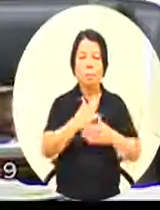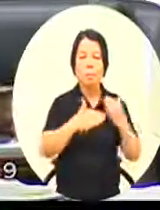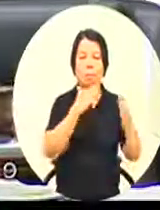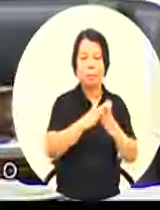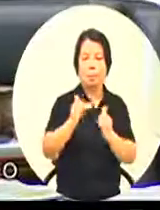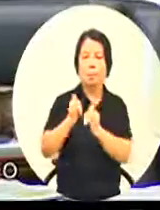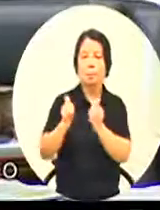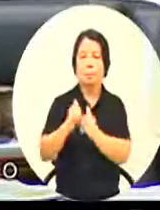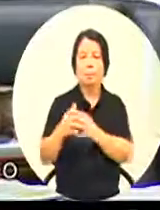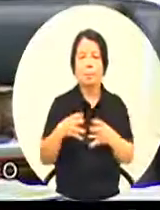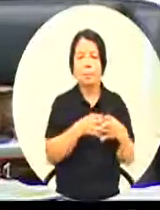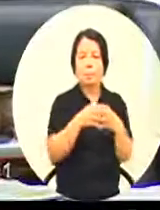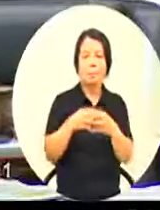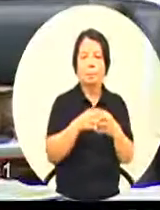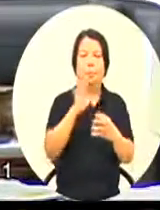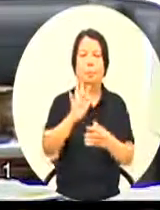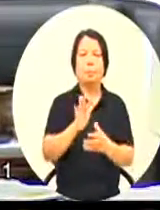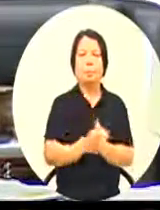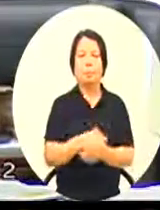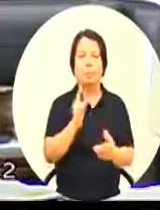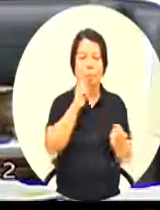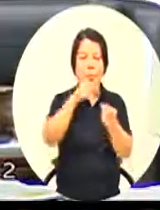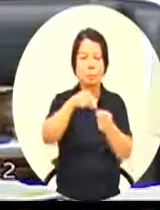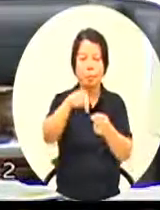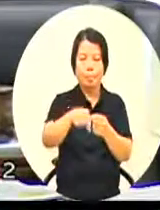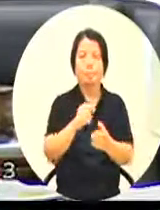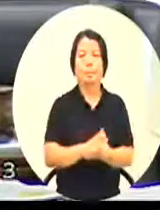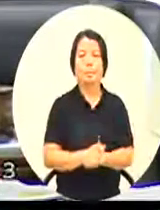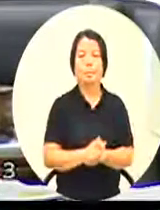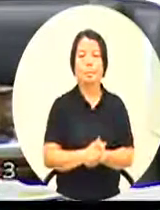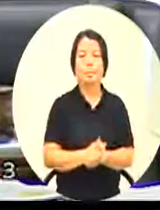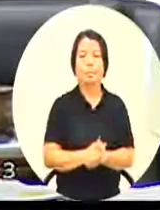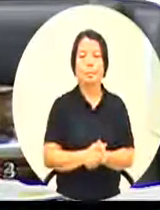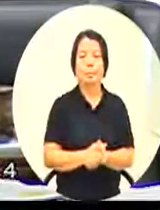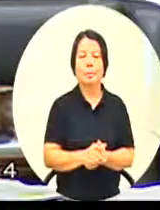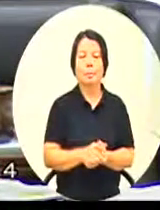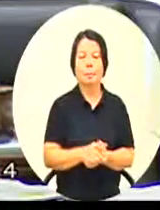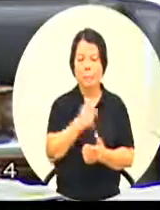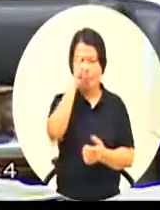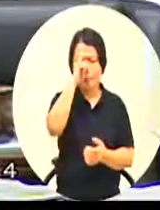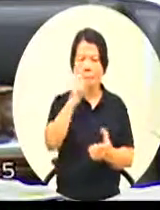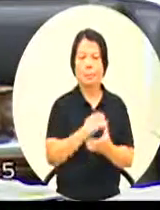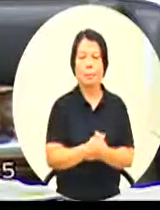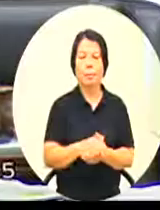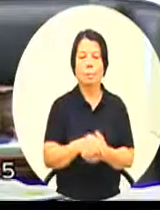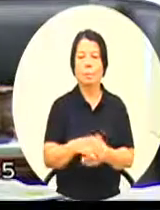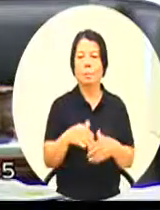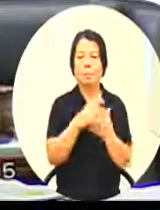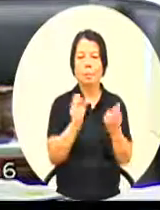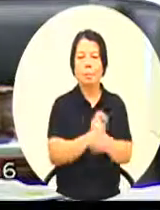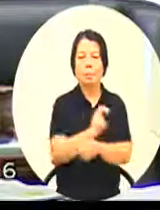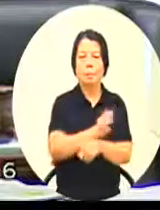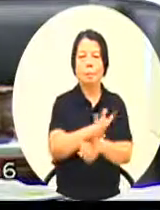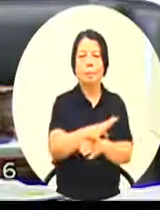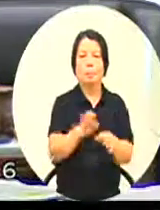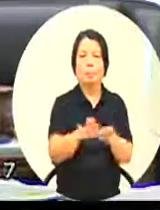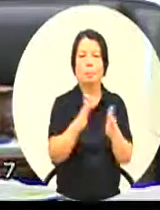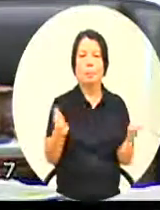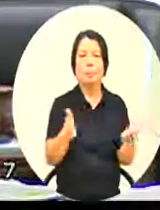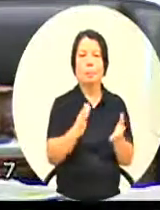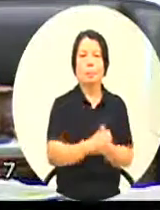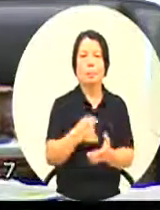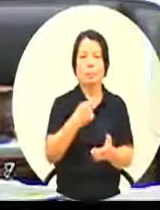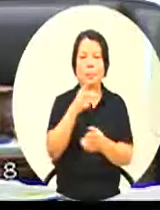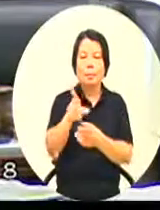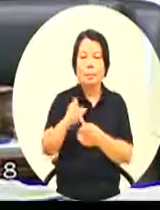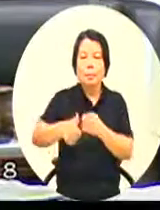社区也是紧密的结合，我们的目标也是这样哦。那我是希望说哈，可以全面开放啊。那希望科长啊，